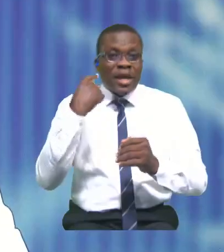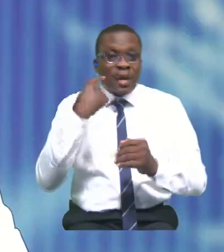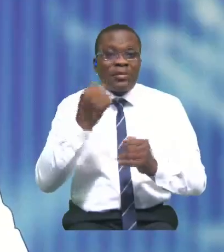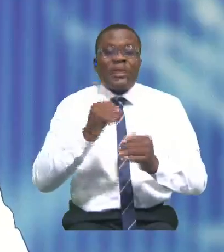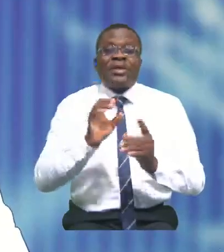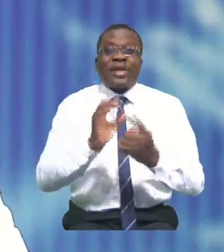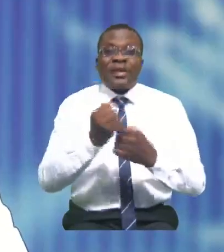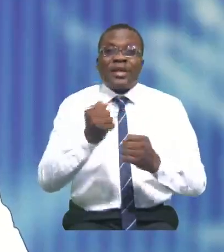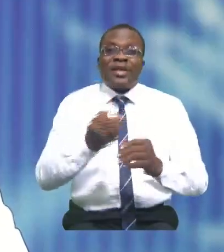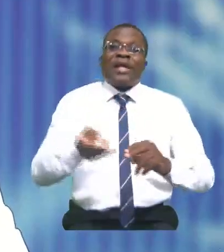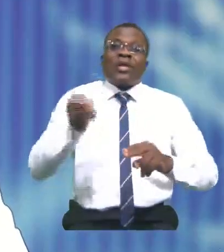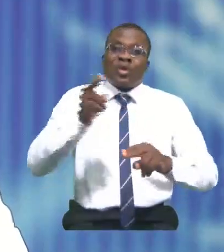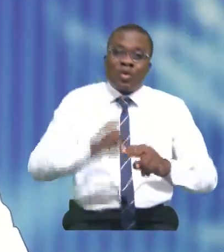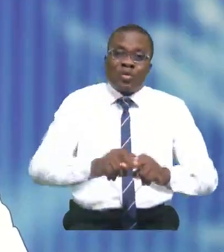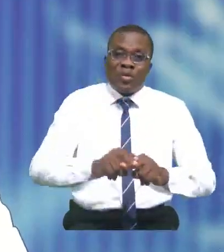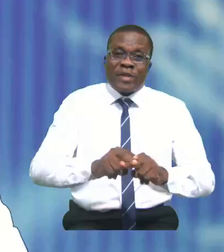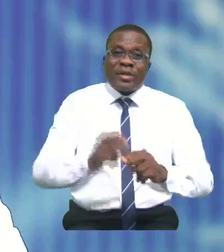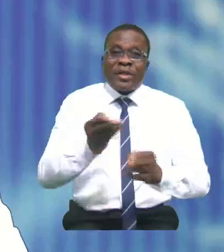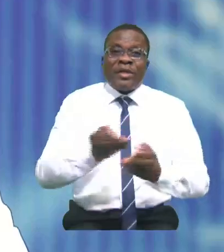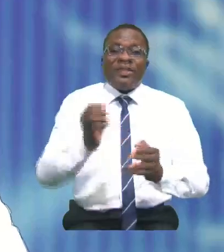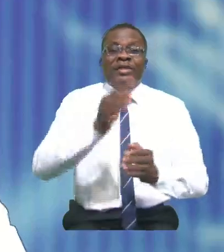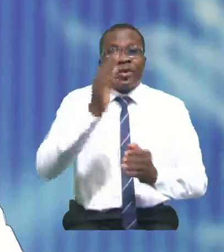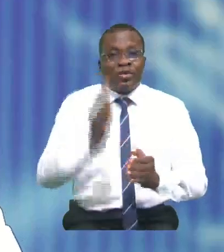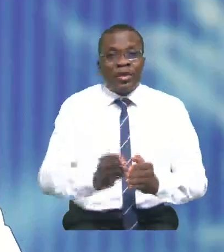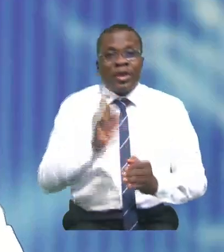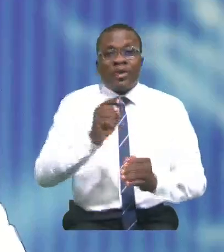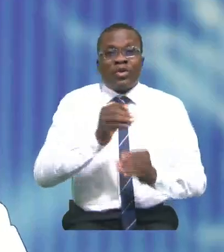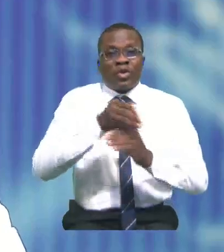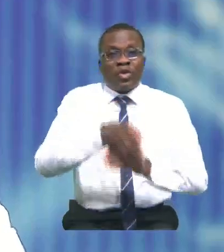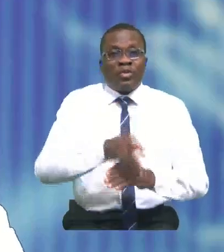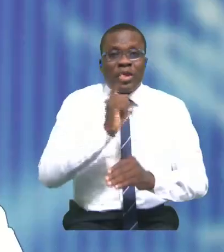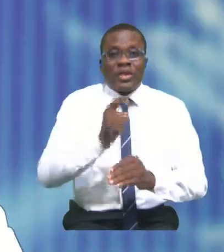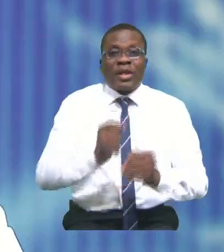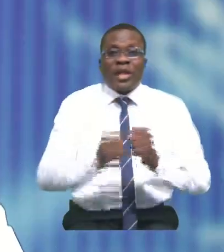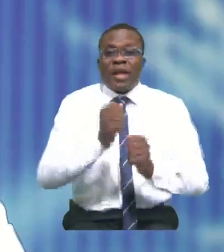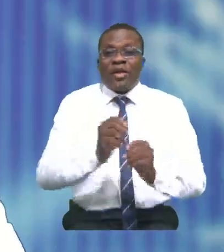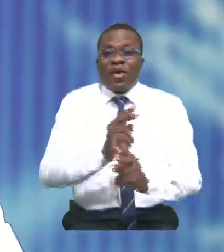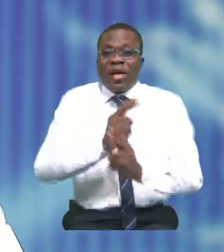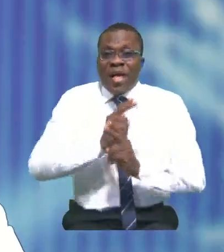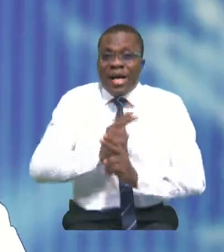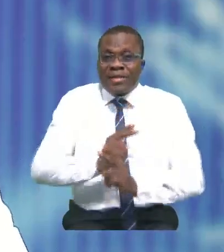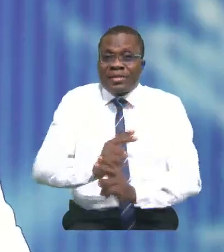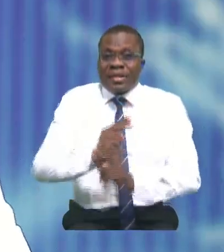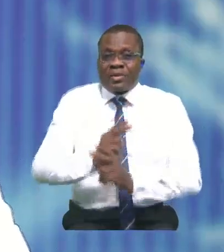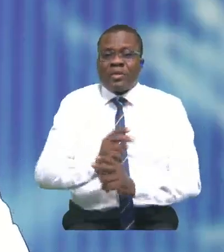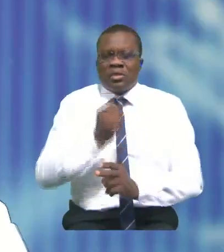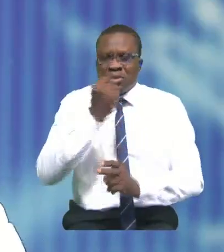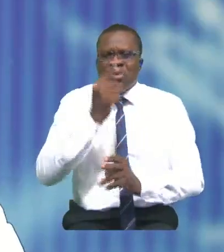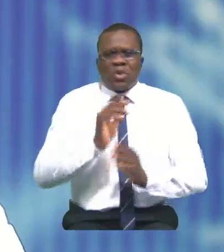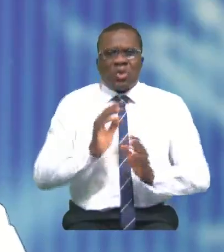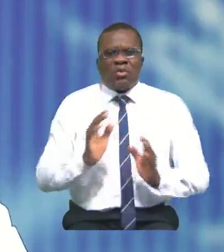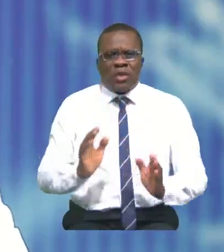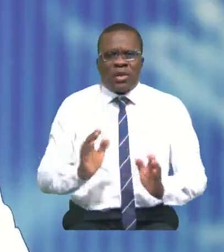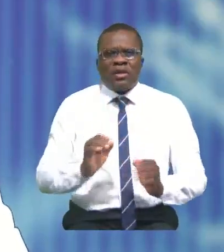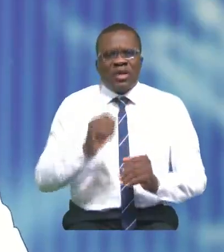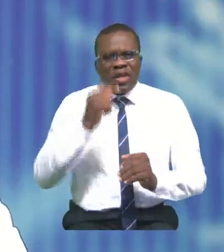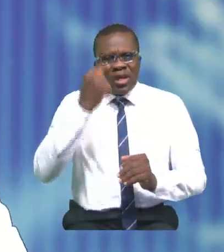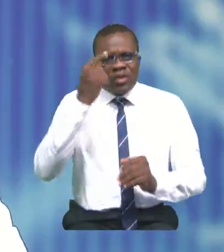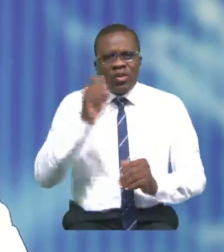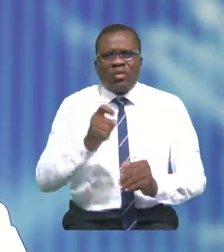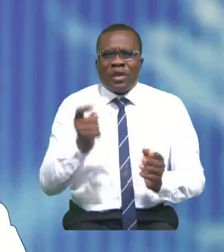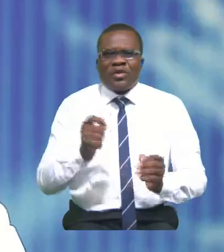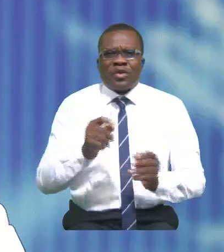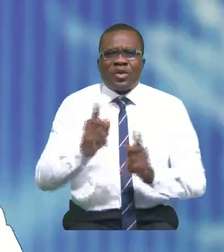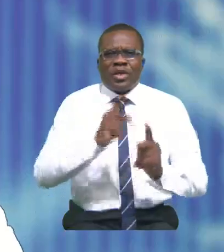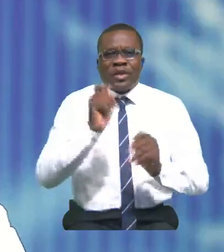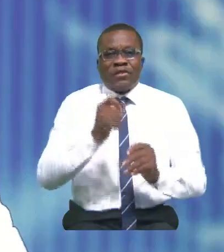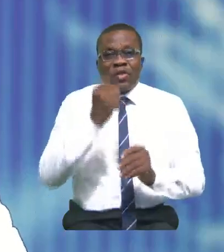qui augmentent ici à au Bénin donc on est obligé d'être un peu plus prudent je comprends et je je pense que les do les gens doivent